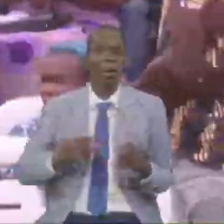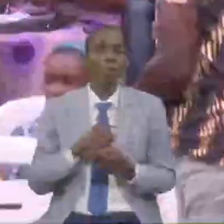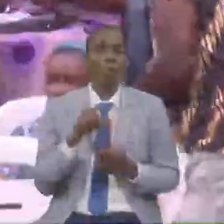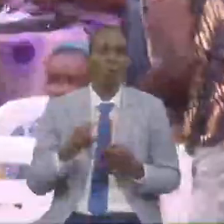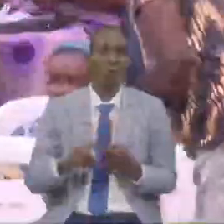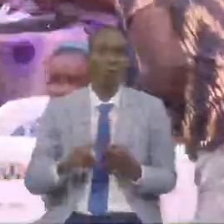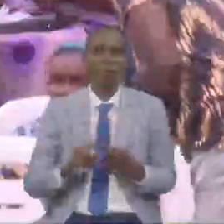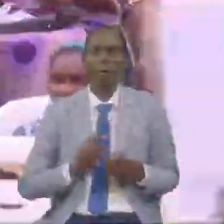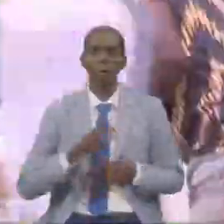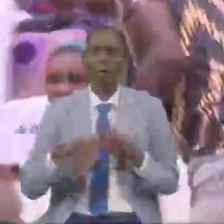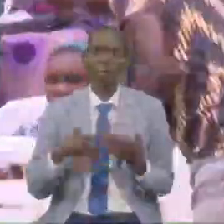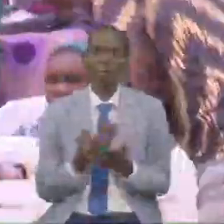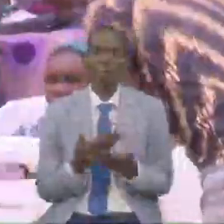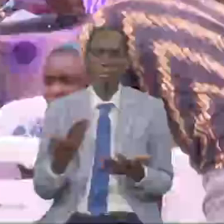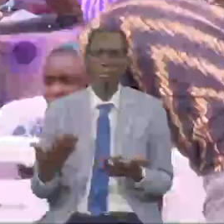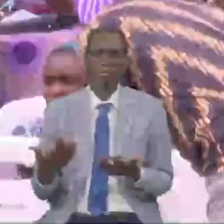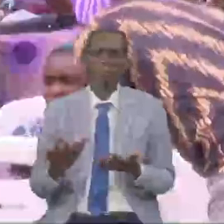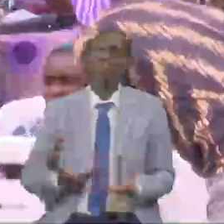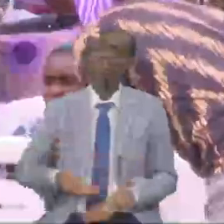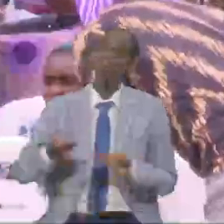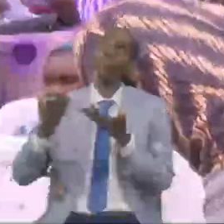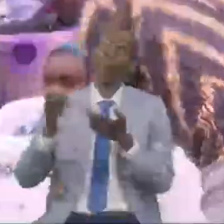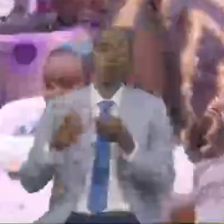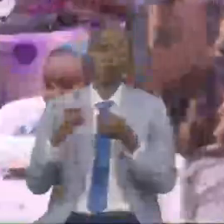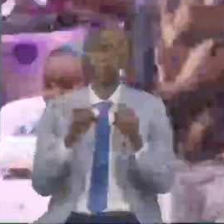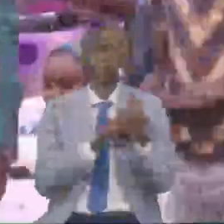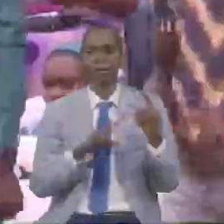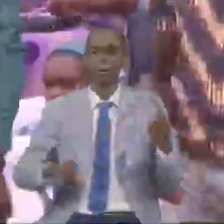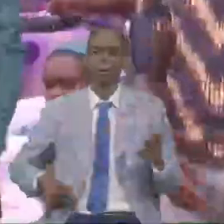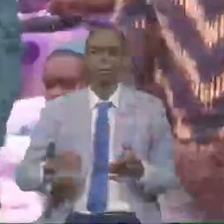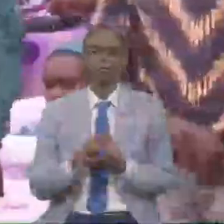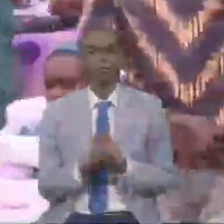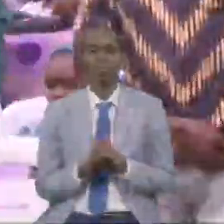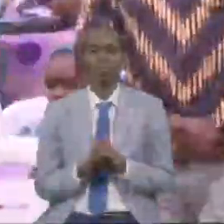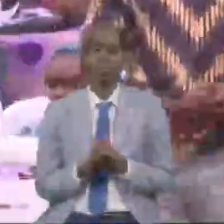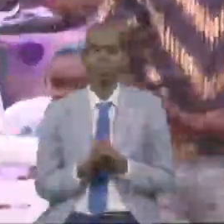Et amenons tout ce que nous avons entendu à Dieu dans la prière.